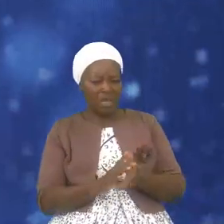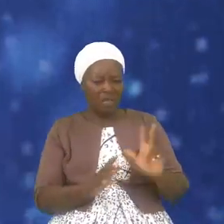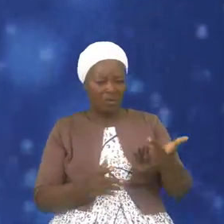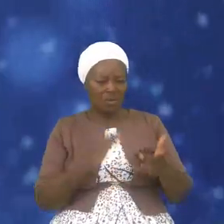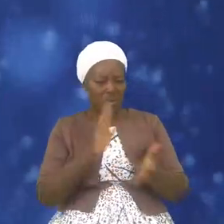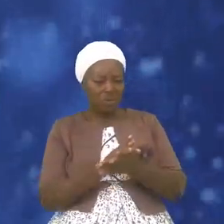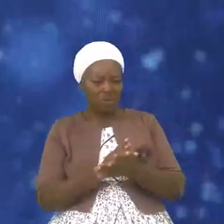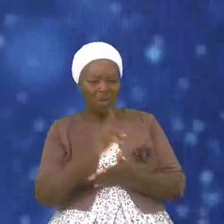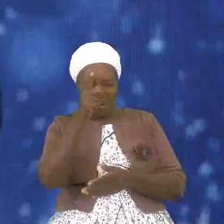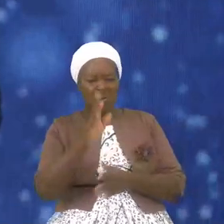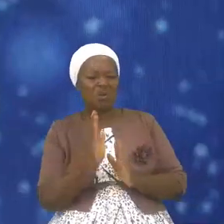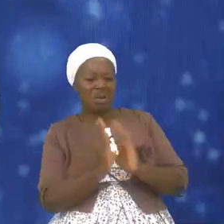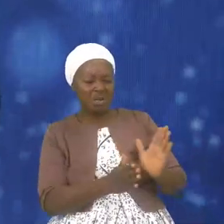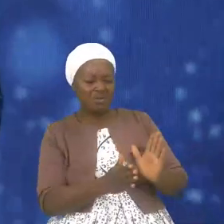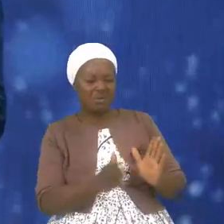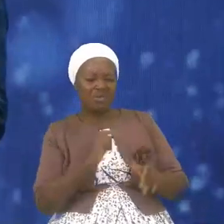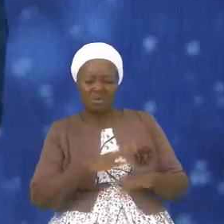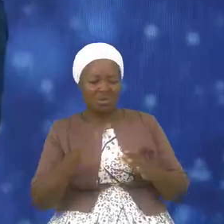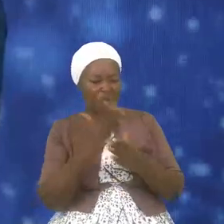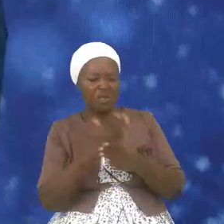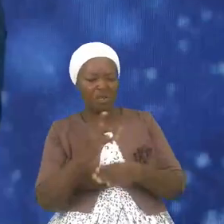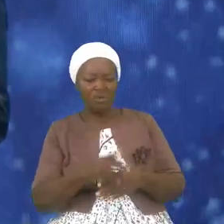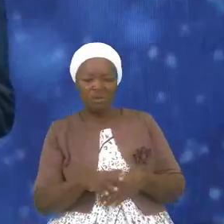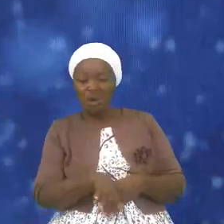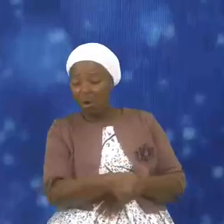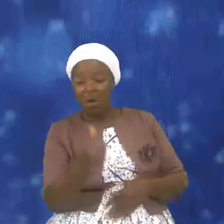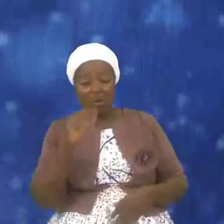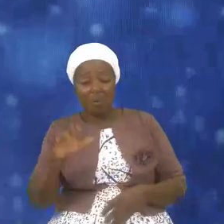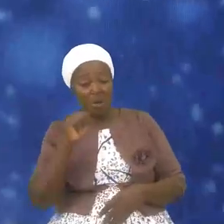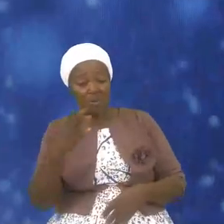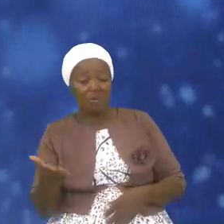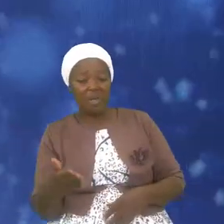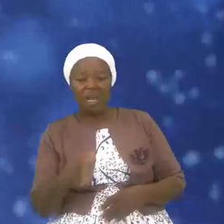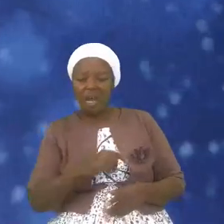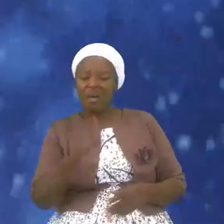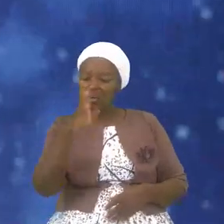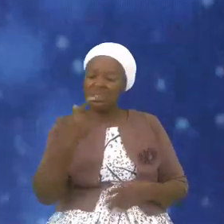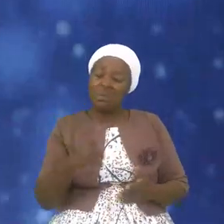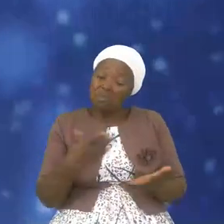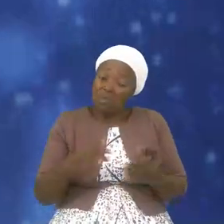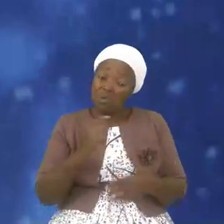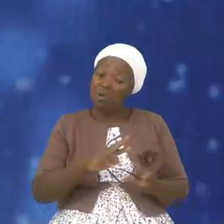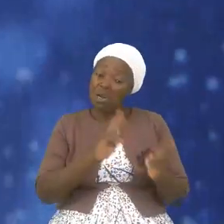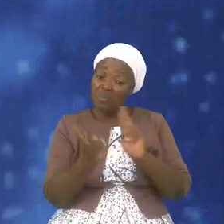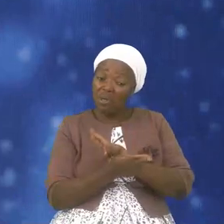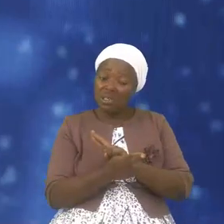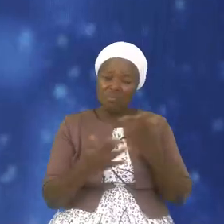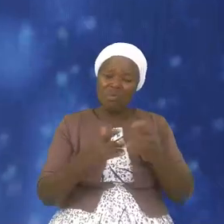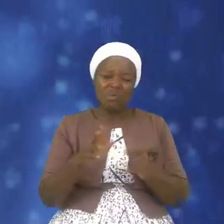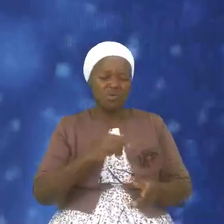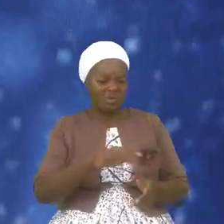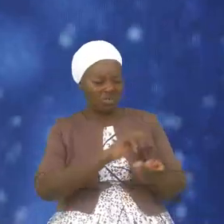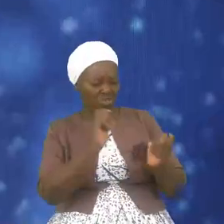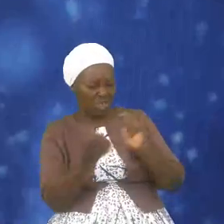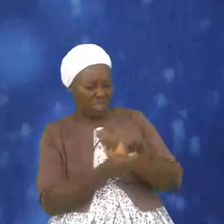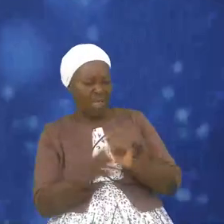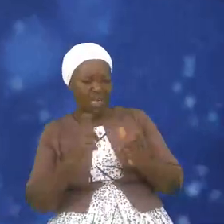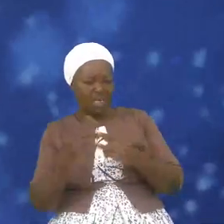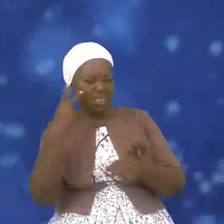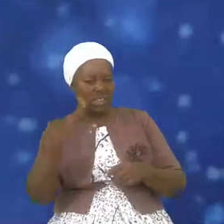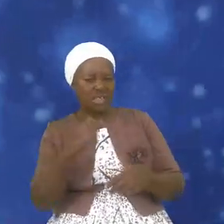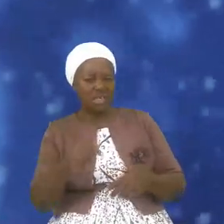troisième femme. Dieu t'a laissé tranquille. Il ne s'est même pas préoccupé. Comme une concubine, concubine. Et Dieu disait, d'accord, peut-être tu vas te repentir. Peut-être qu'il va